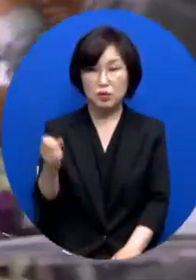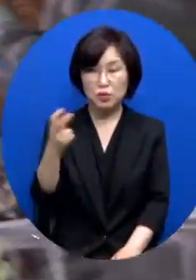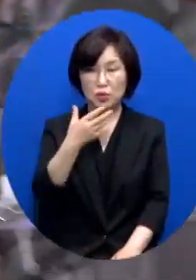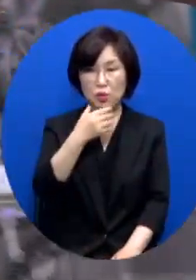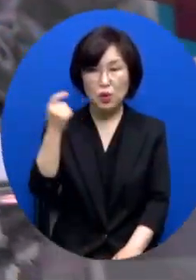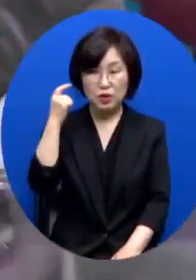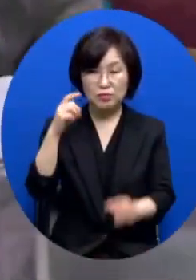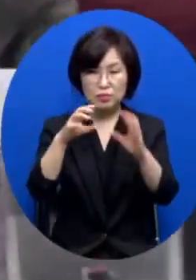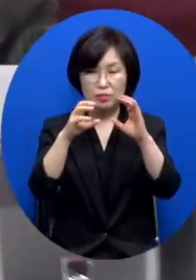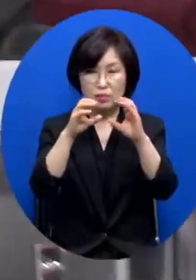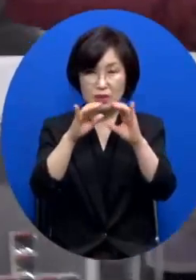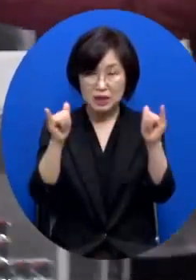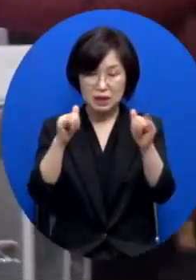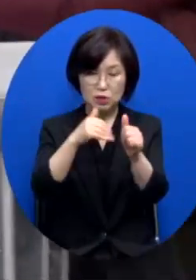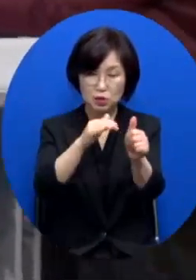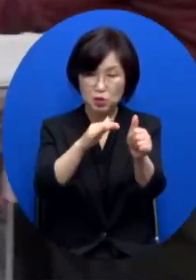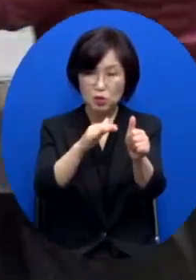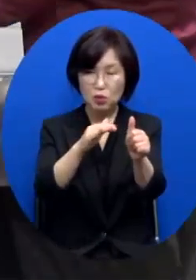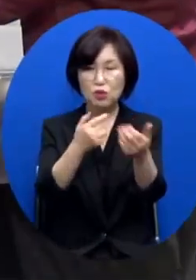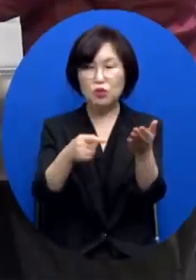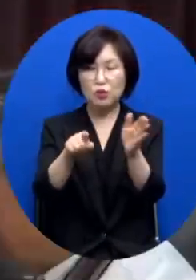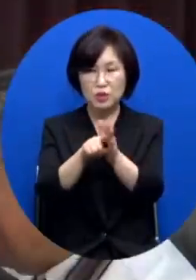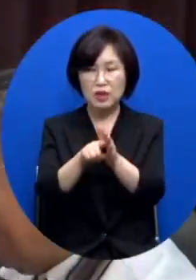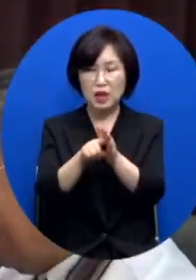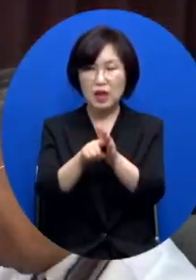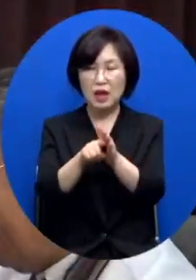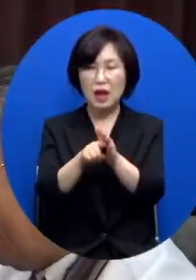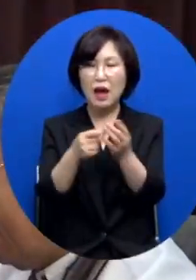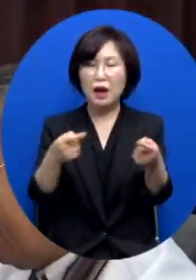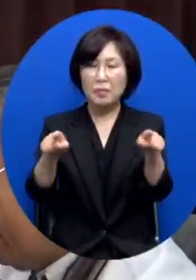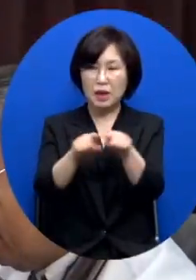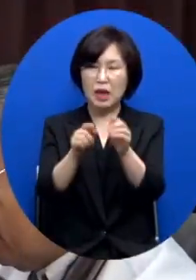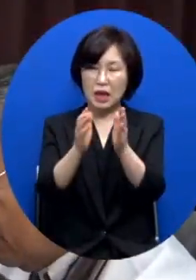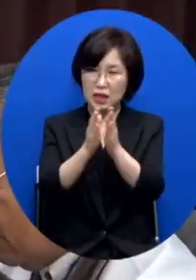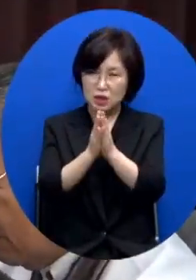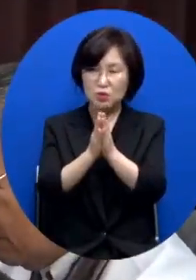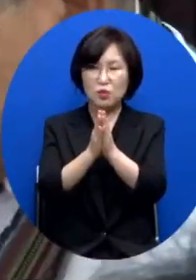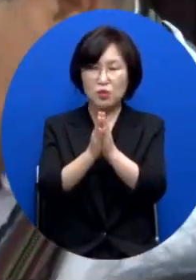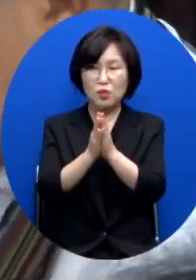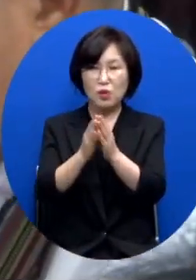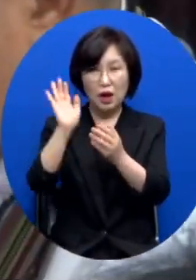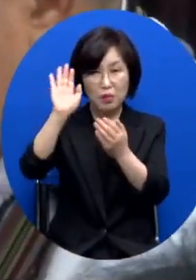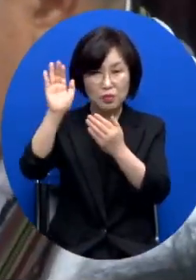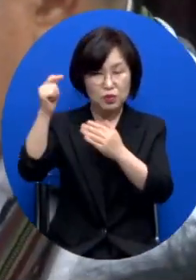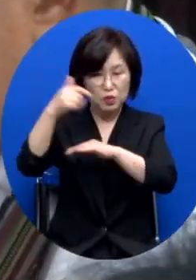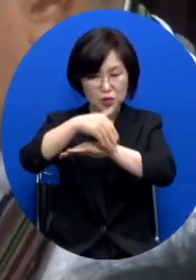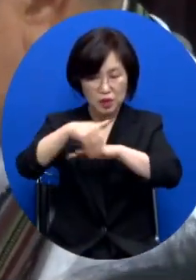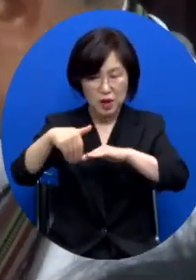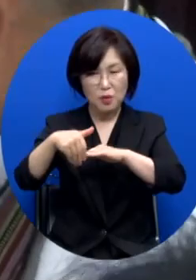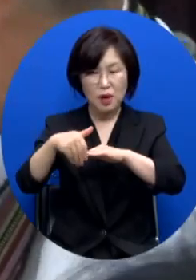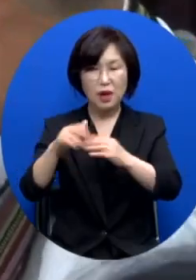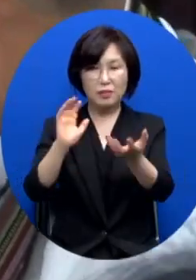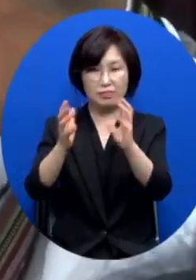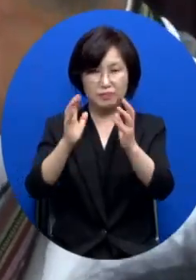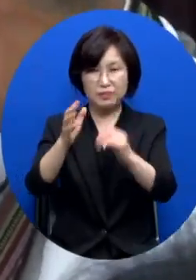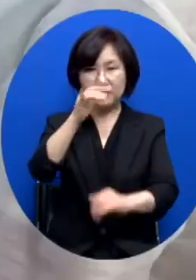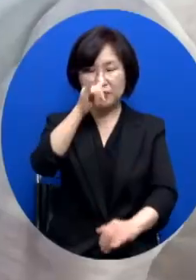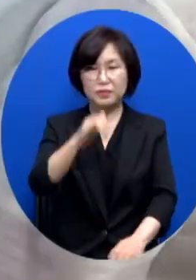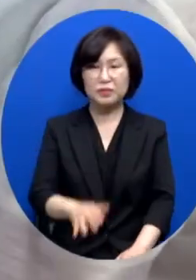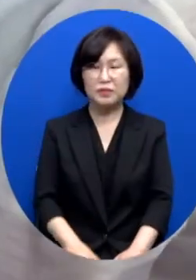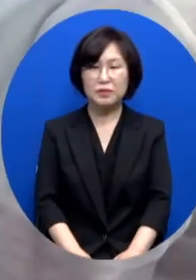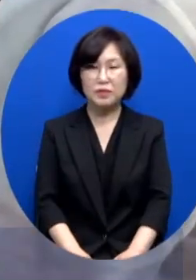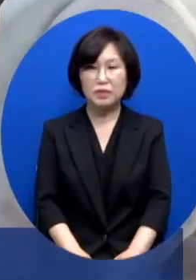복음 전도자 역할을 위해 함께 기도하고 필리핀 교계 리더들과 앞으로의 사역 계획을 나누는 시간도 가졌습니다. Brothers